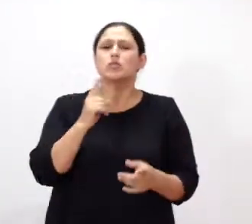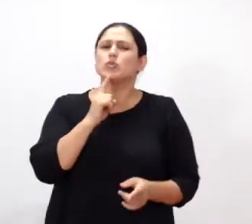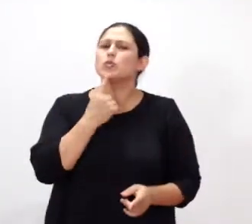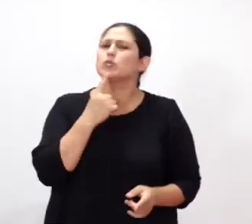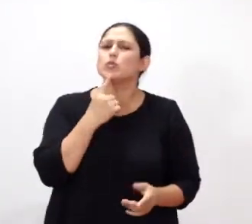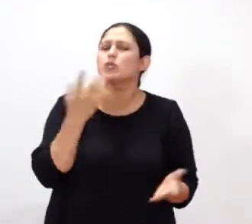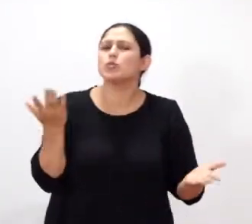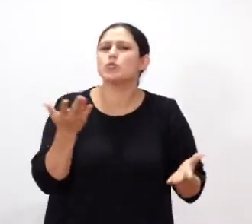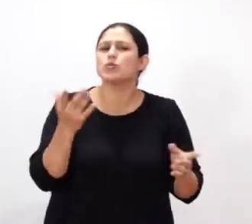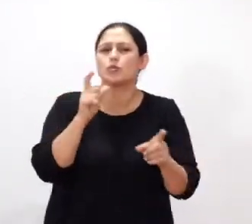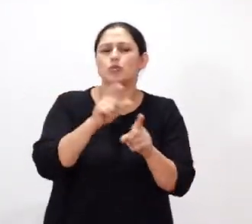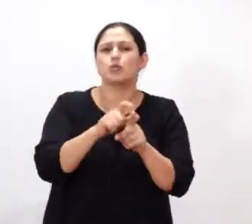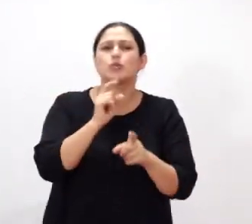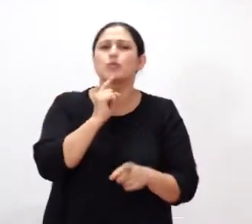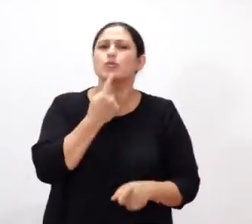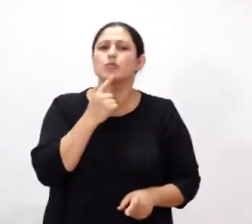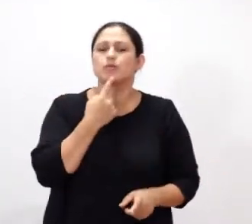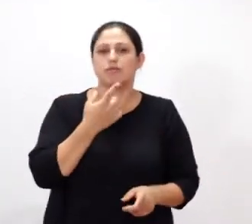است